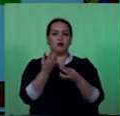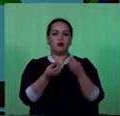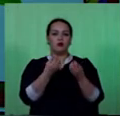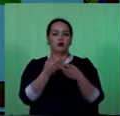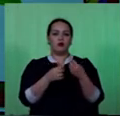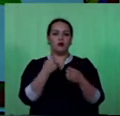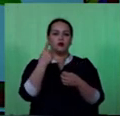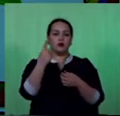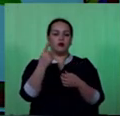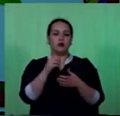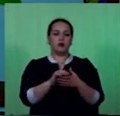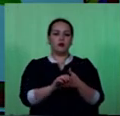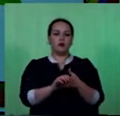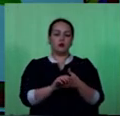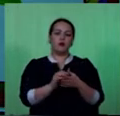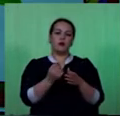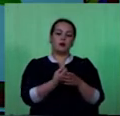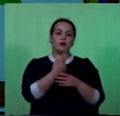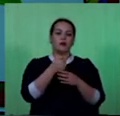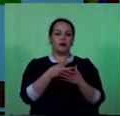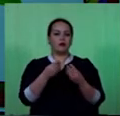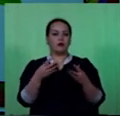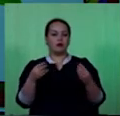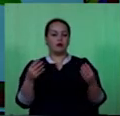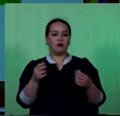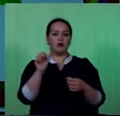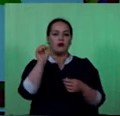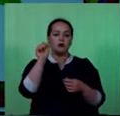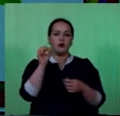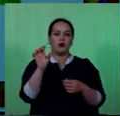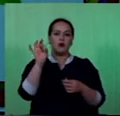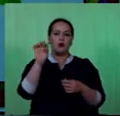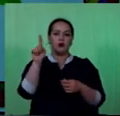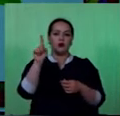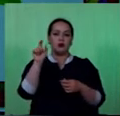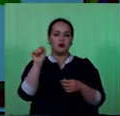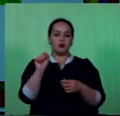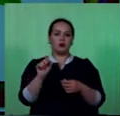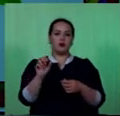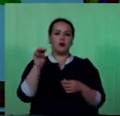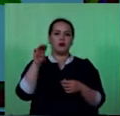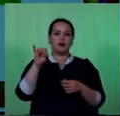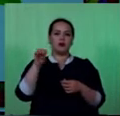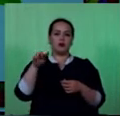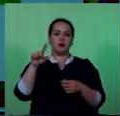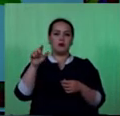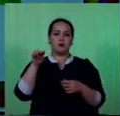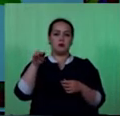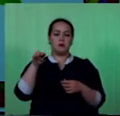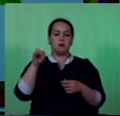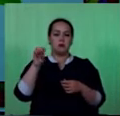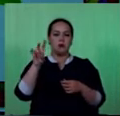первыми цветут весной а роза б тюльпан c